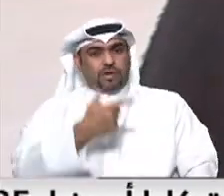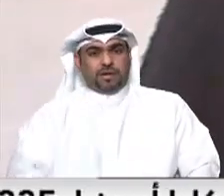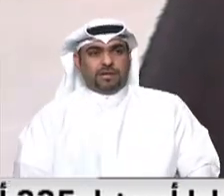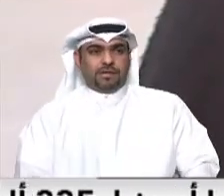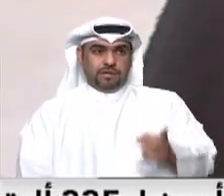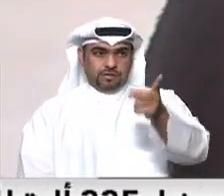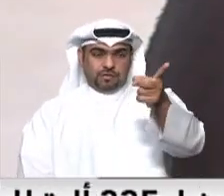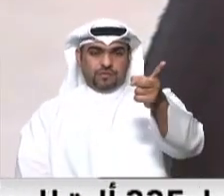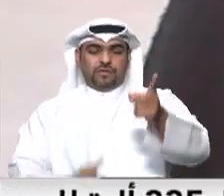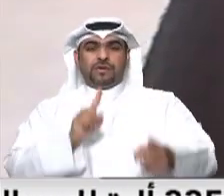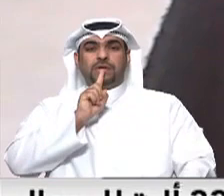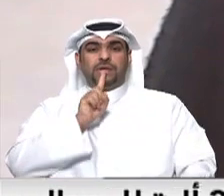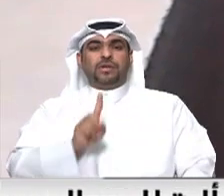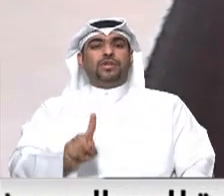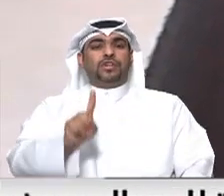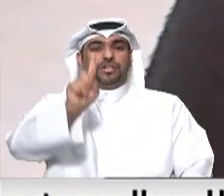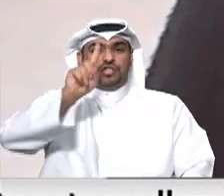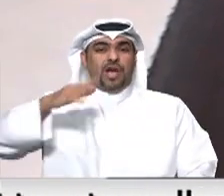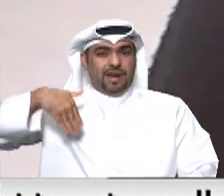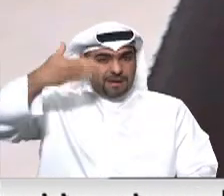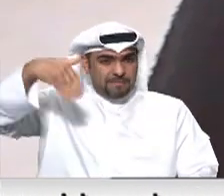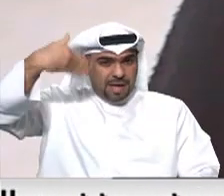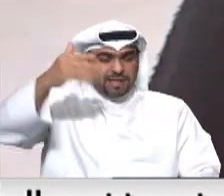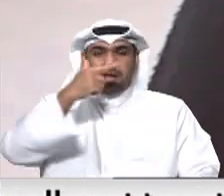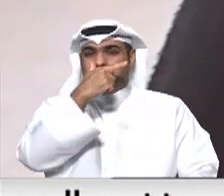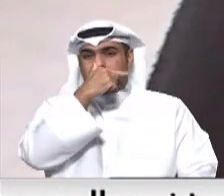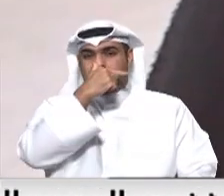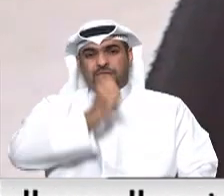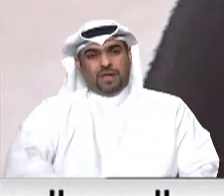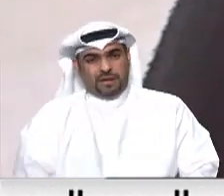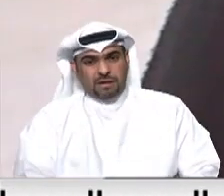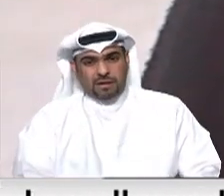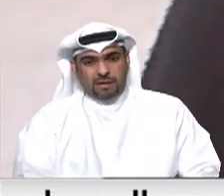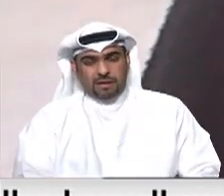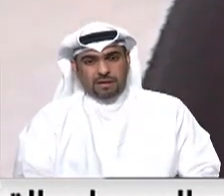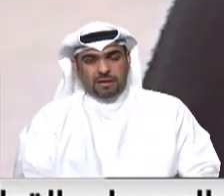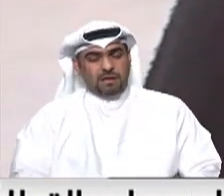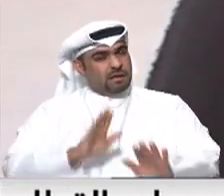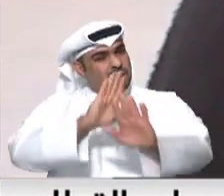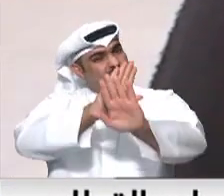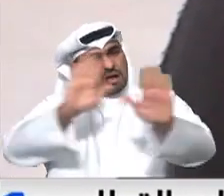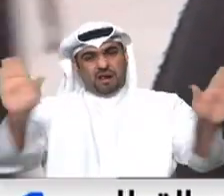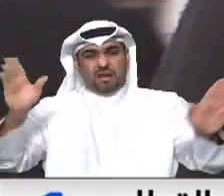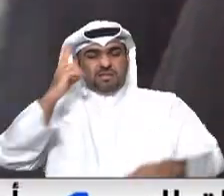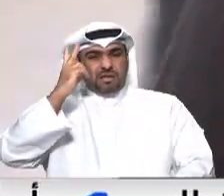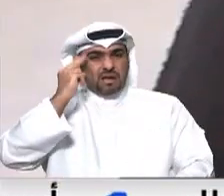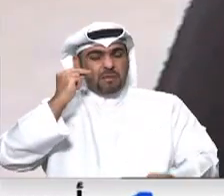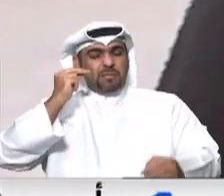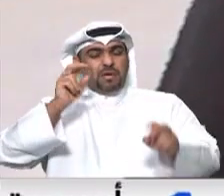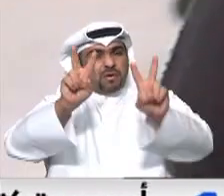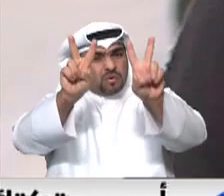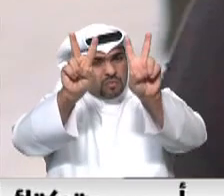إيش أحسن كمان من كده. بدنا إيش؟ بدنا خلص توقف الحرب بالمرة.